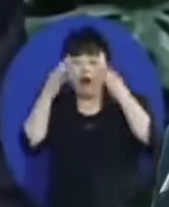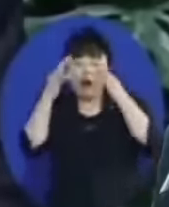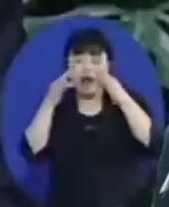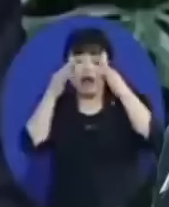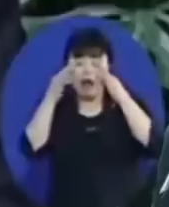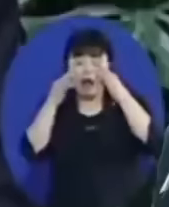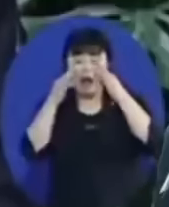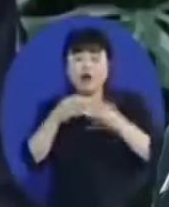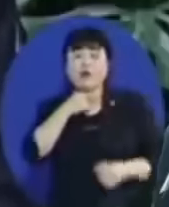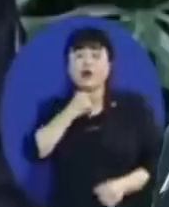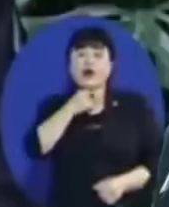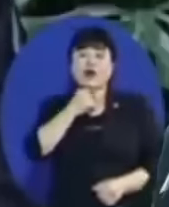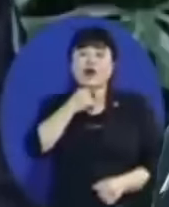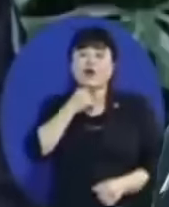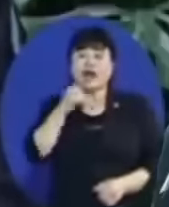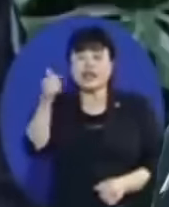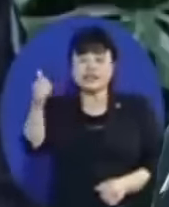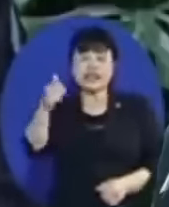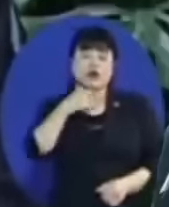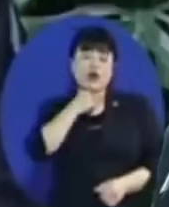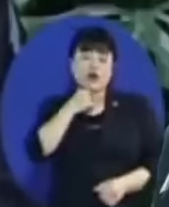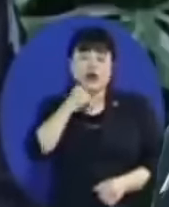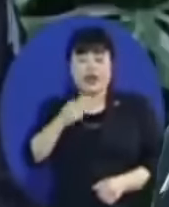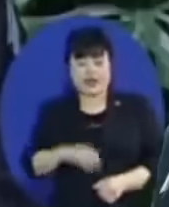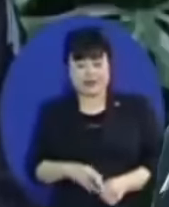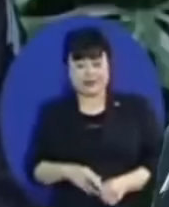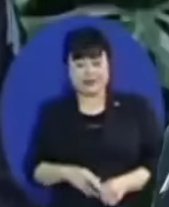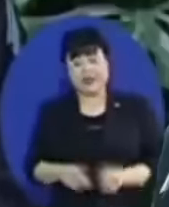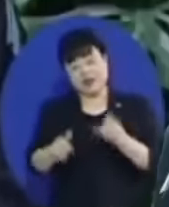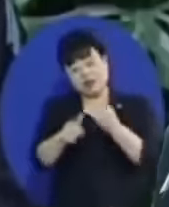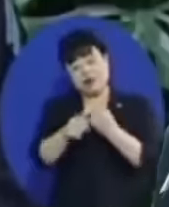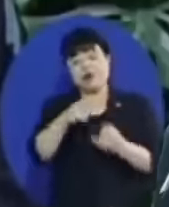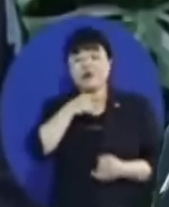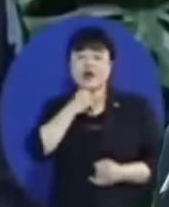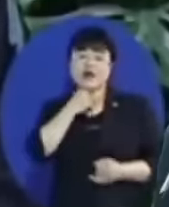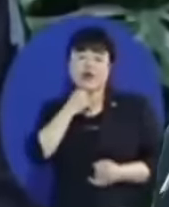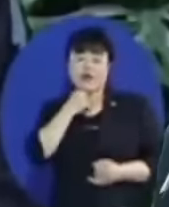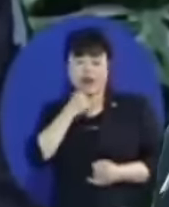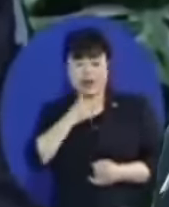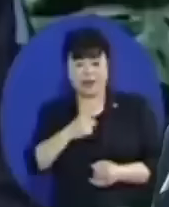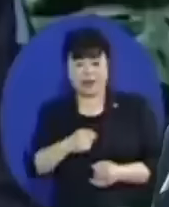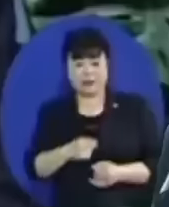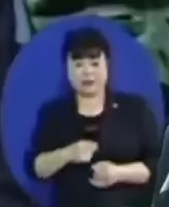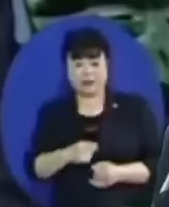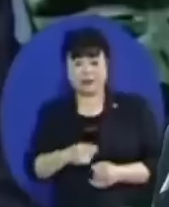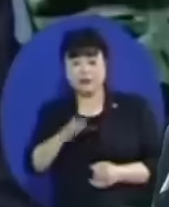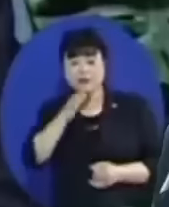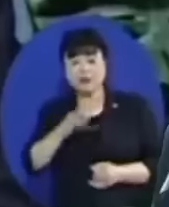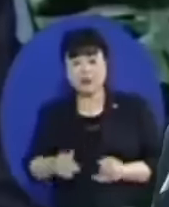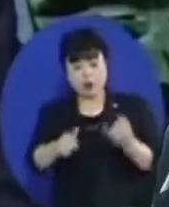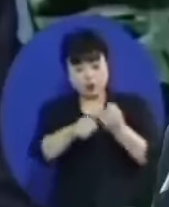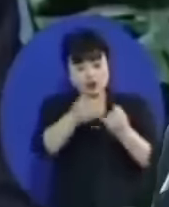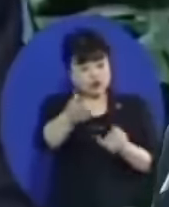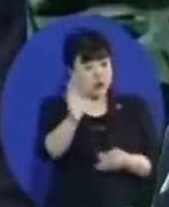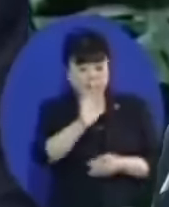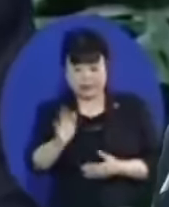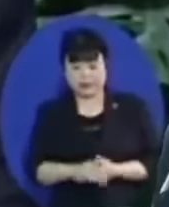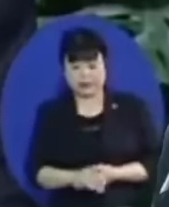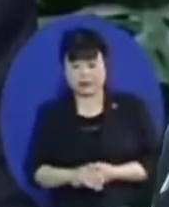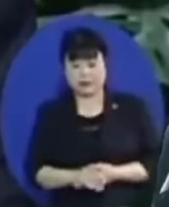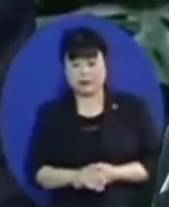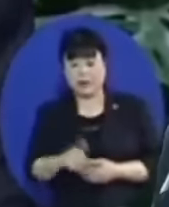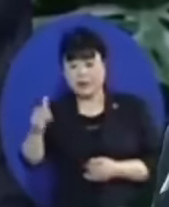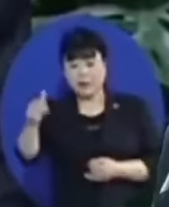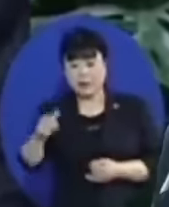아무리 자원해서 신랑에게 나에게 장가 들어주십시오 한다고 신랑이 되는 것이 아닙니다. 신랑이 좋아하는